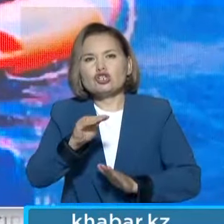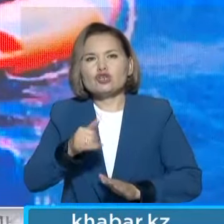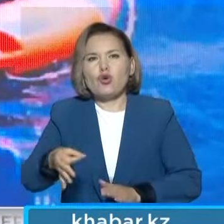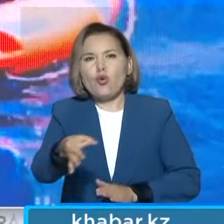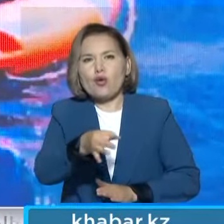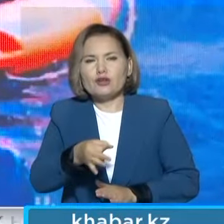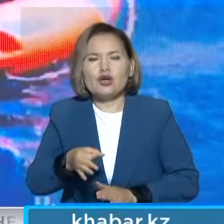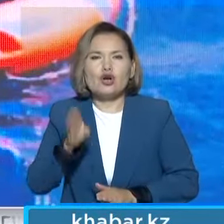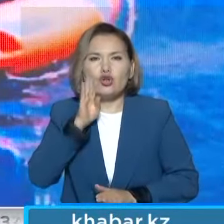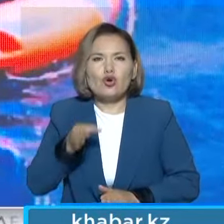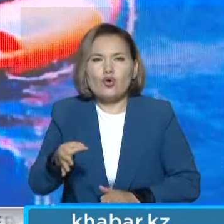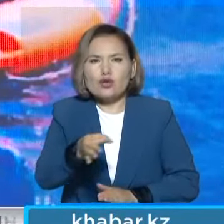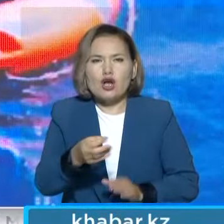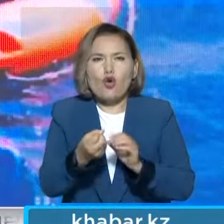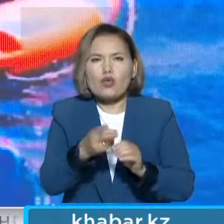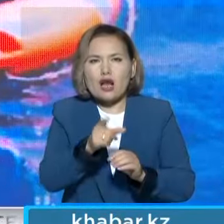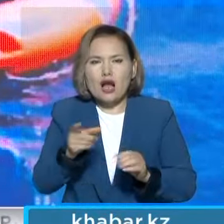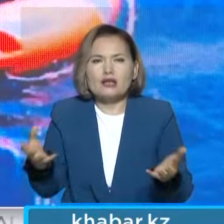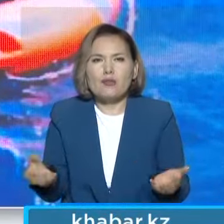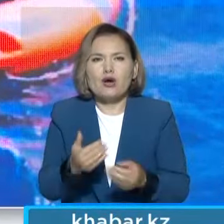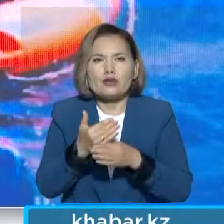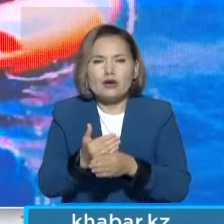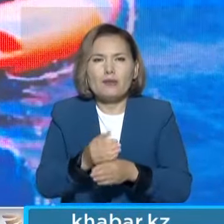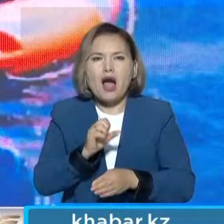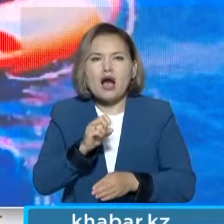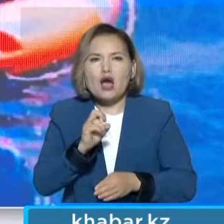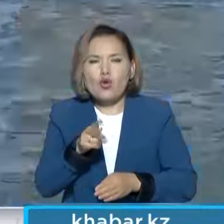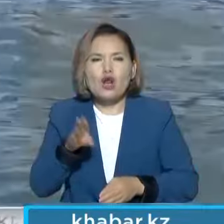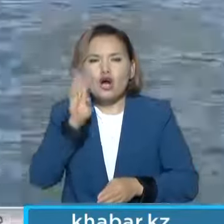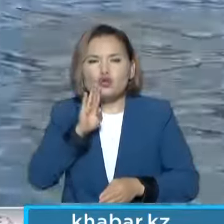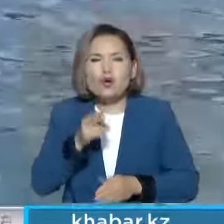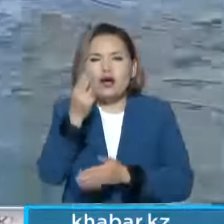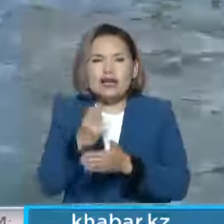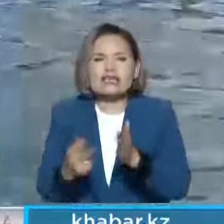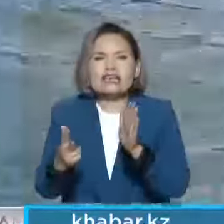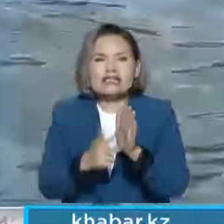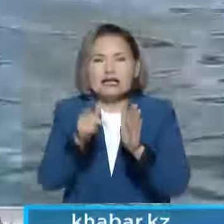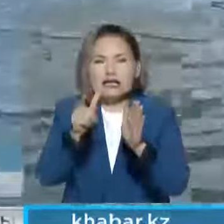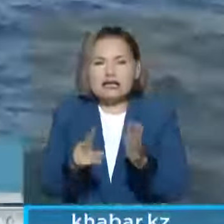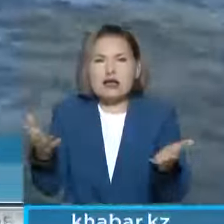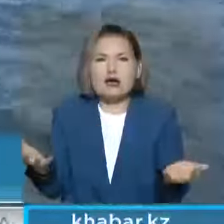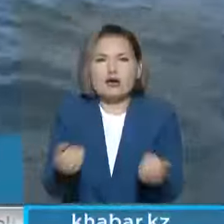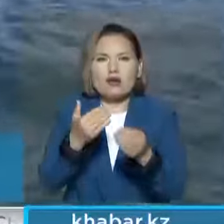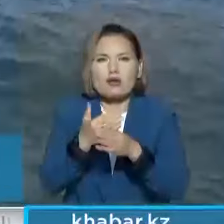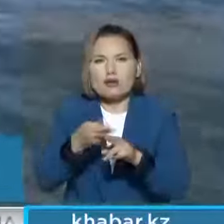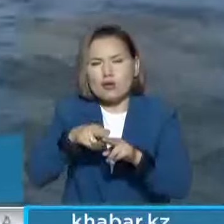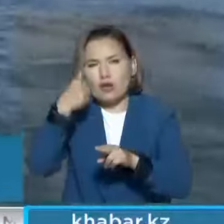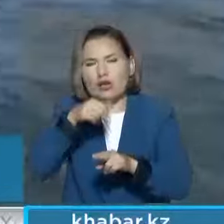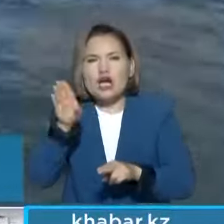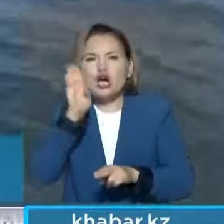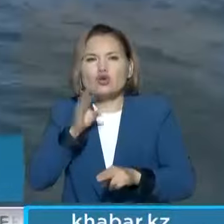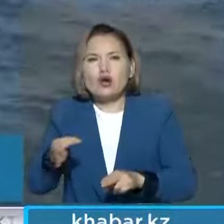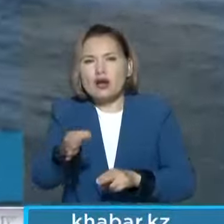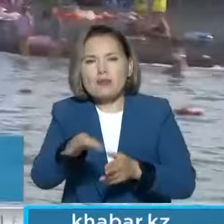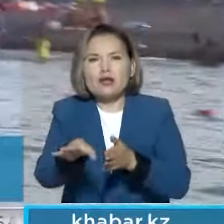облысындағы Өзенкөлде 12 адам құтқарылды. Алакөлде суға кете жаздаған 8 адамның 4-теуі бала. Биыл су